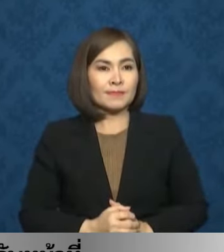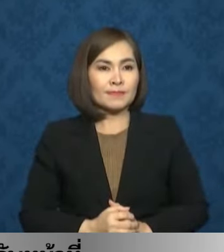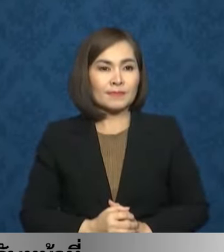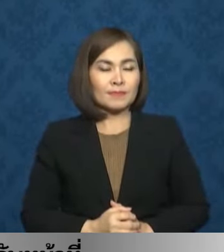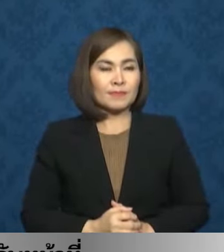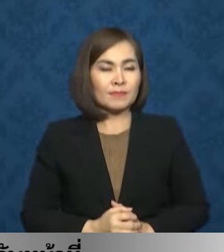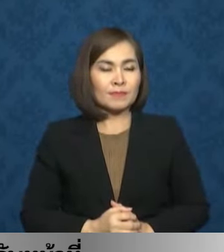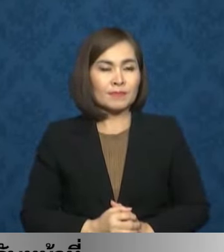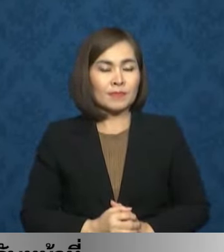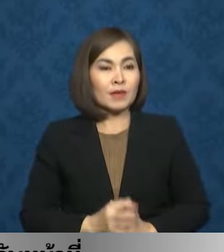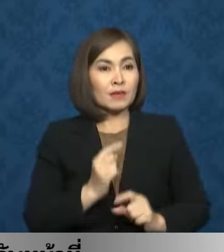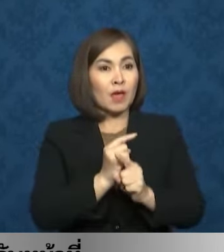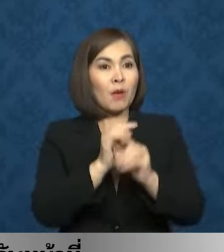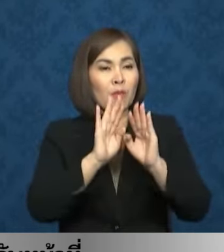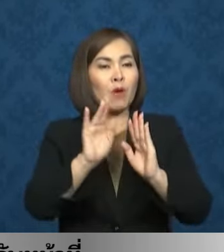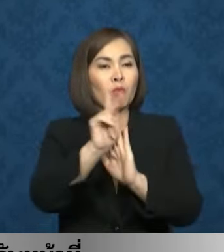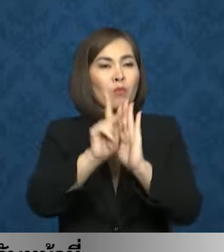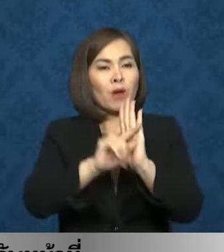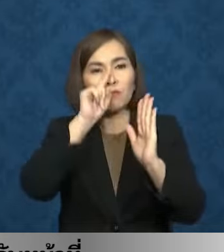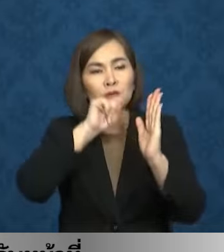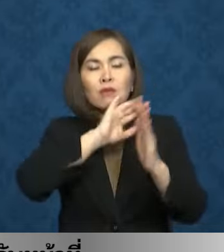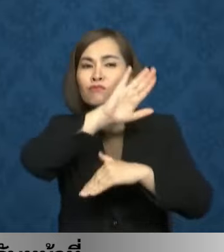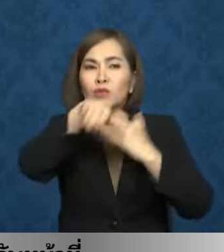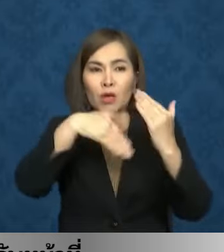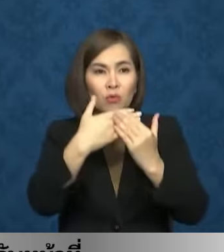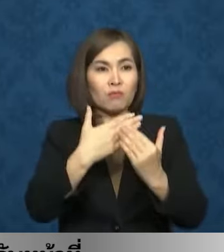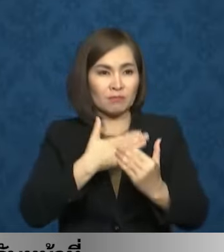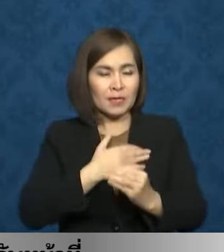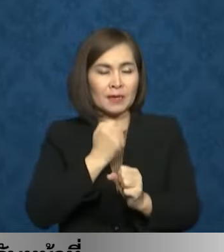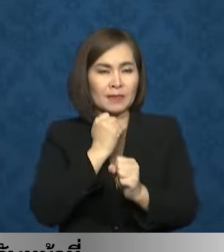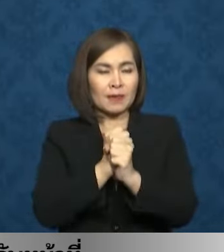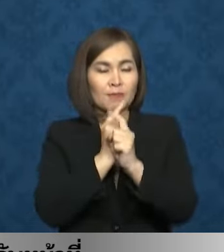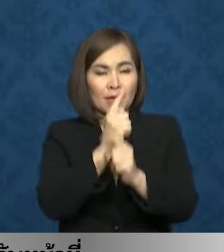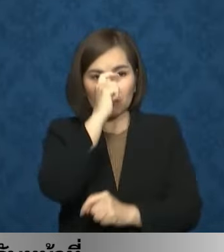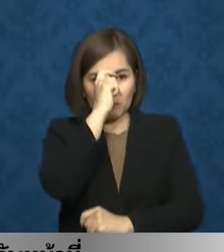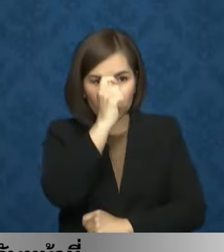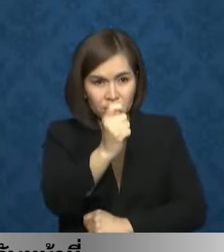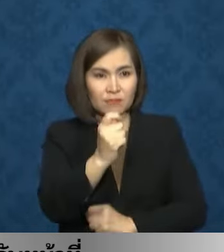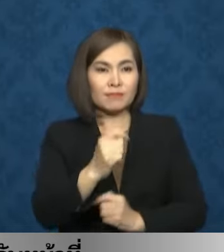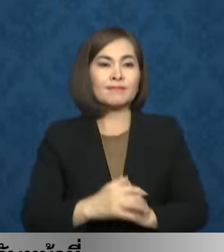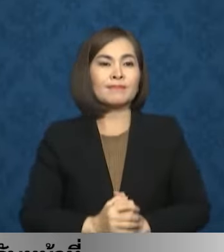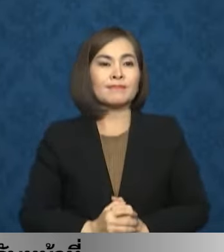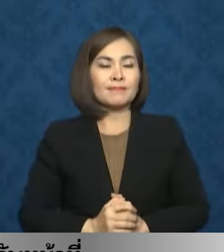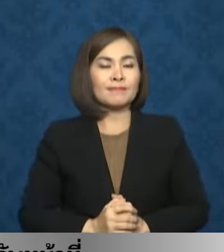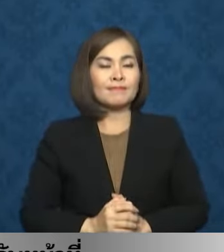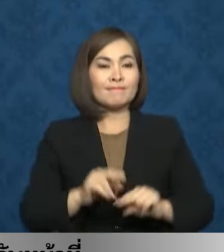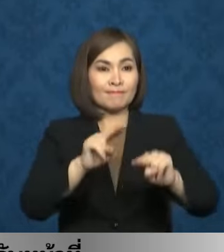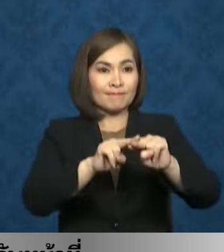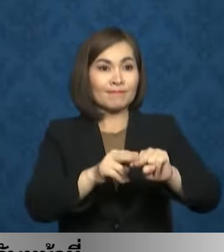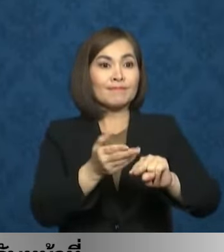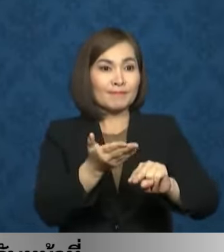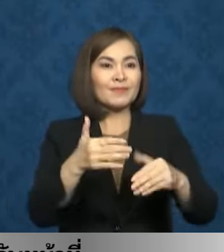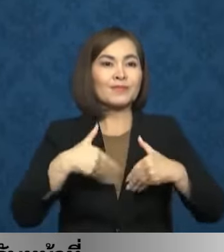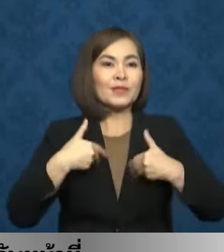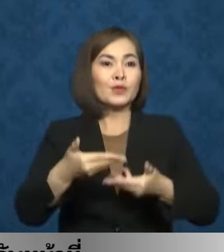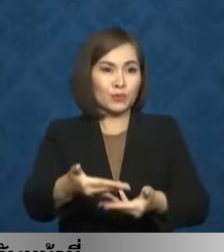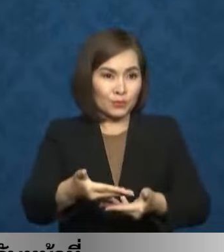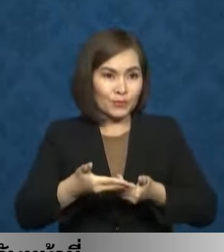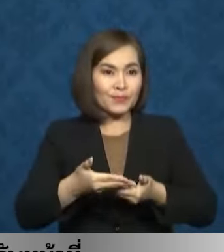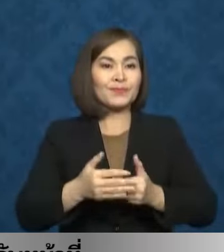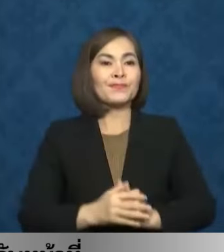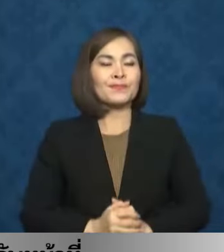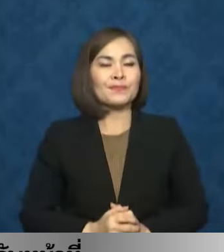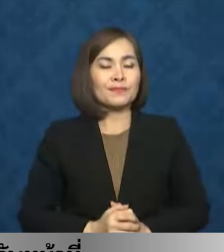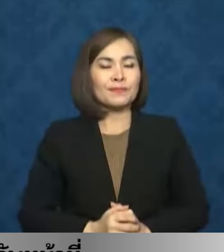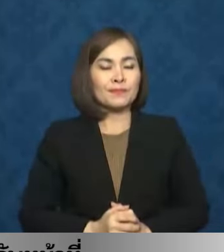คม2567เป็นเหตุให้ความเป็นส.ส.ต้องสิ้นสุดลงตามรัฐธรรมนูญทั้งนี้มีประกาศให้เลื่อนส.ส.แบบบัญชีร